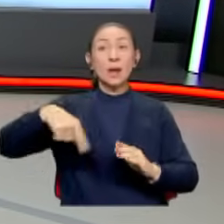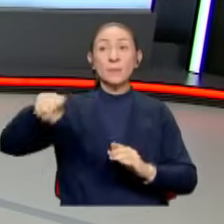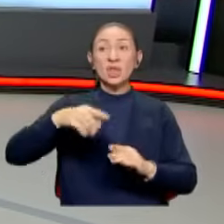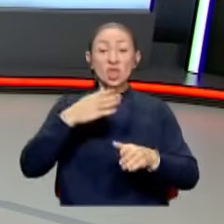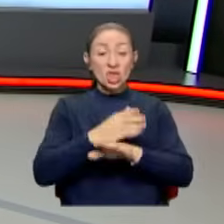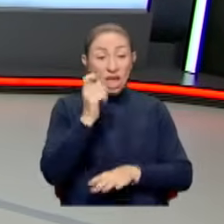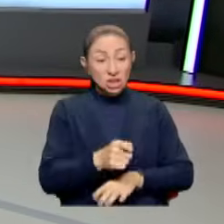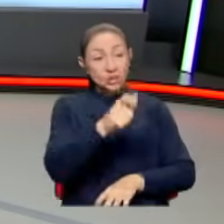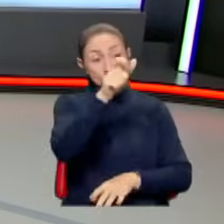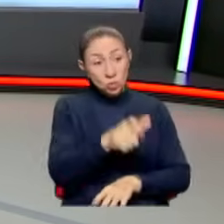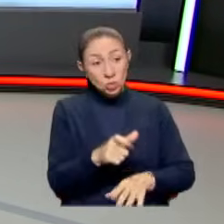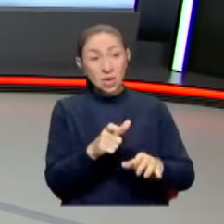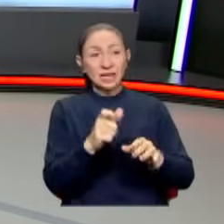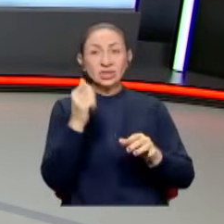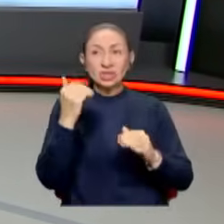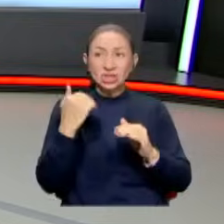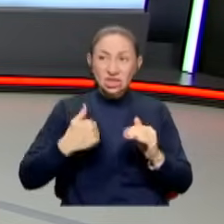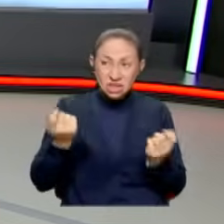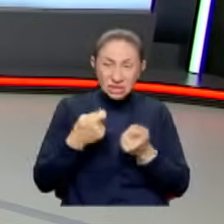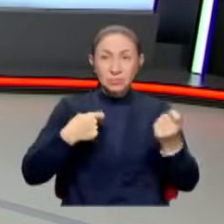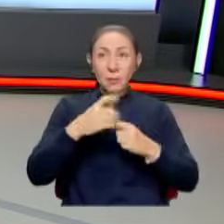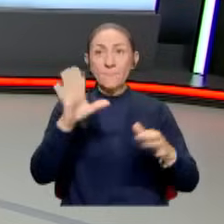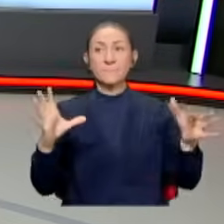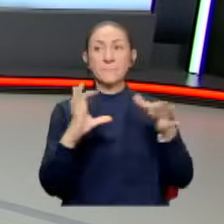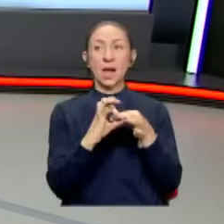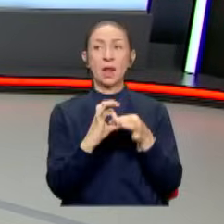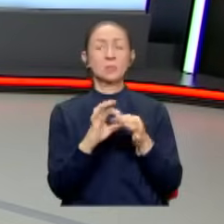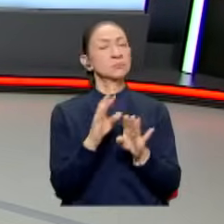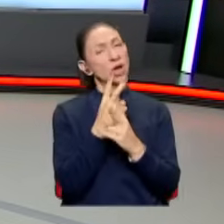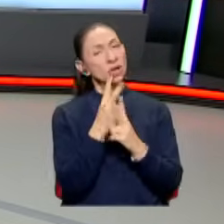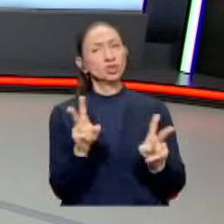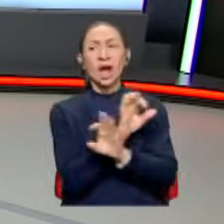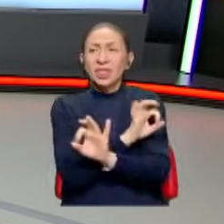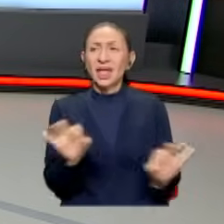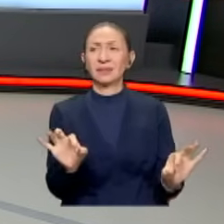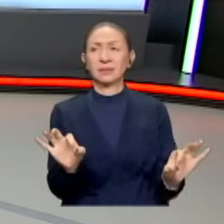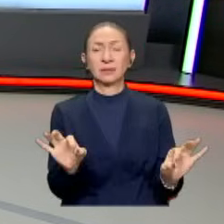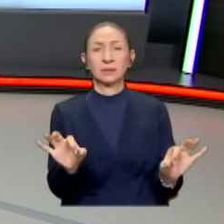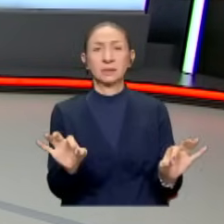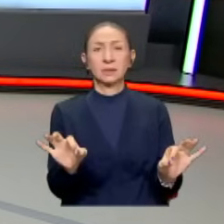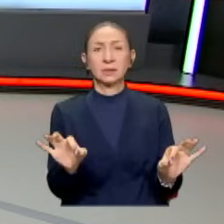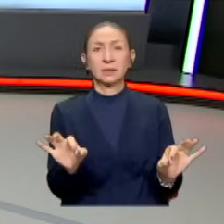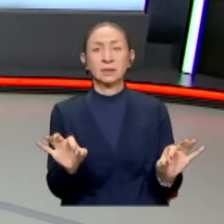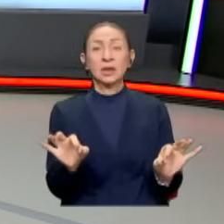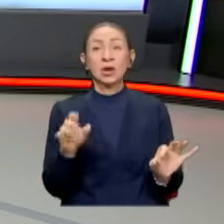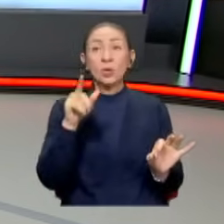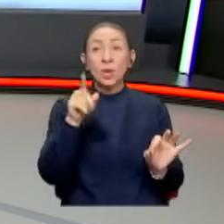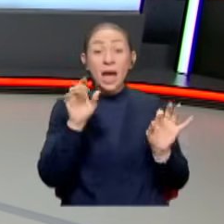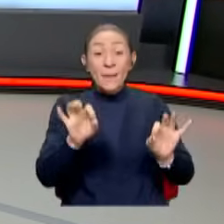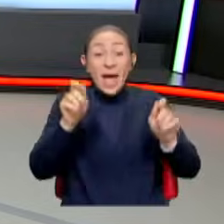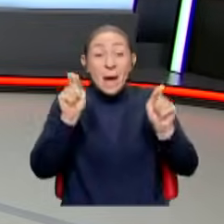ve tüzel kişileri Bağlar bu bu kadar açıktır bunları hemen